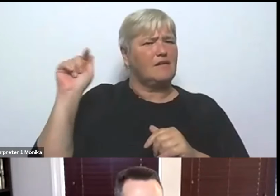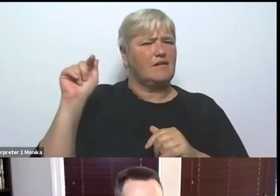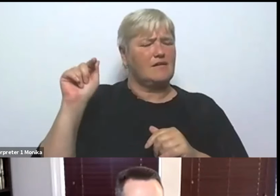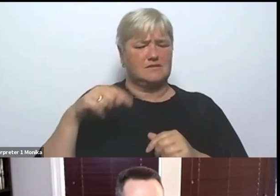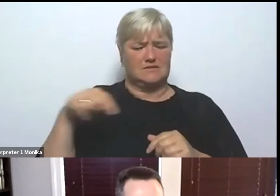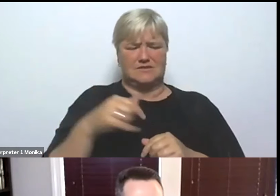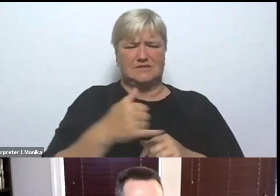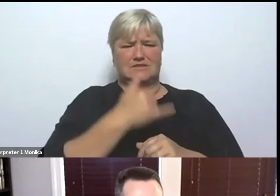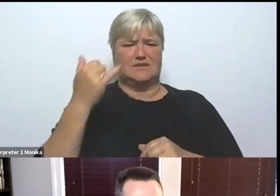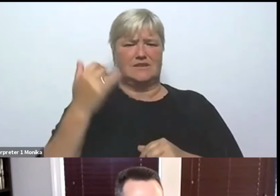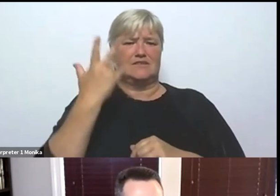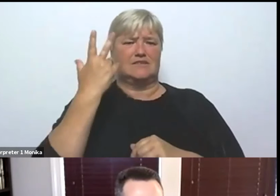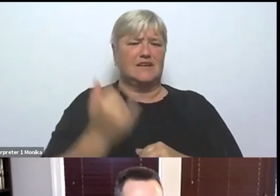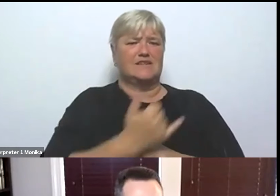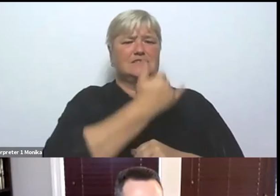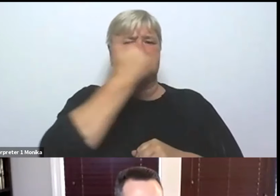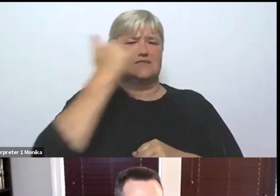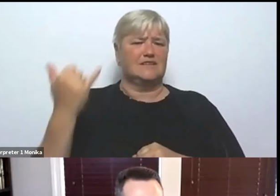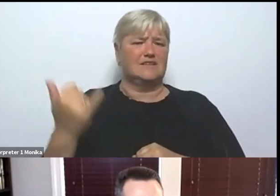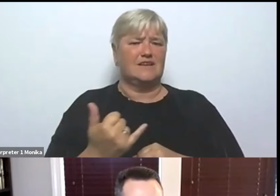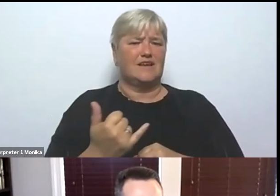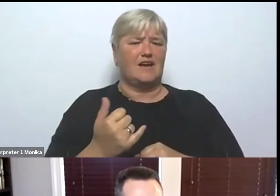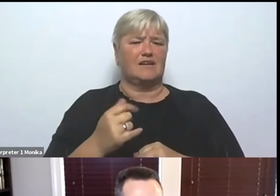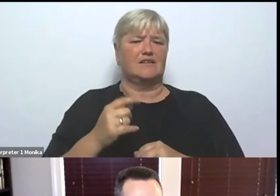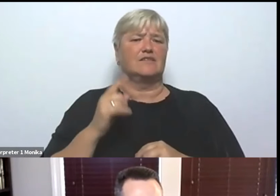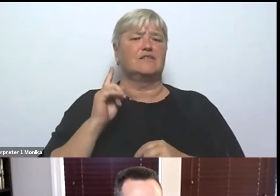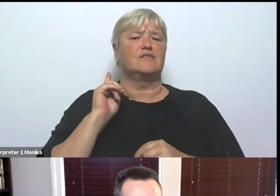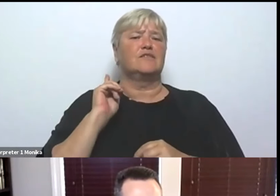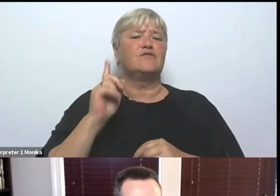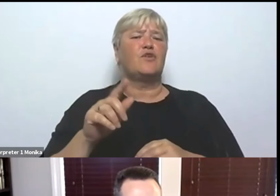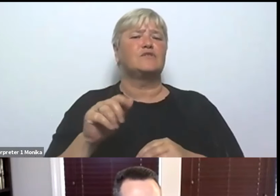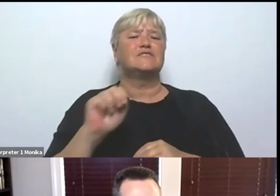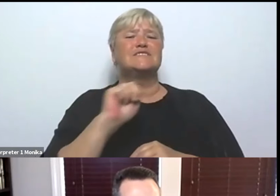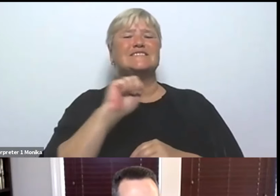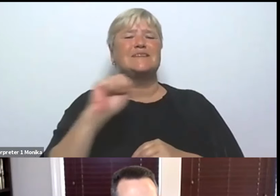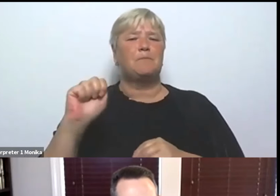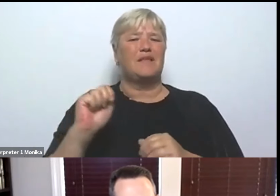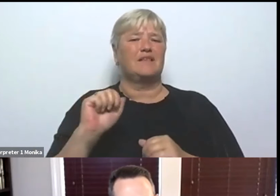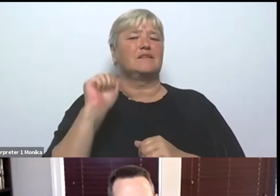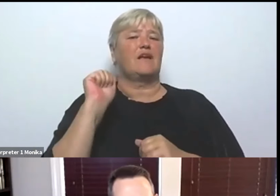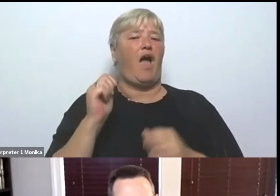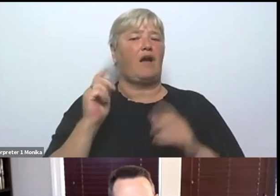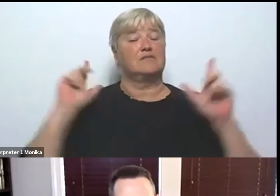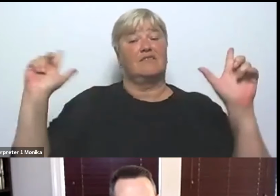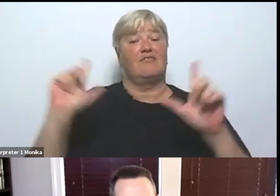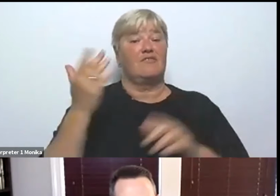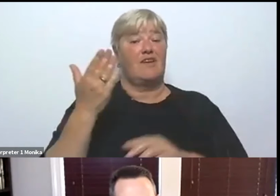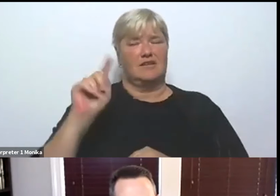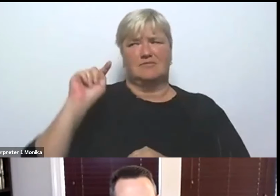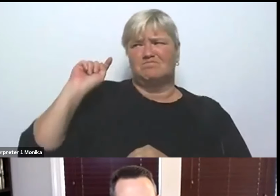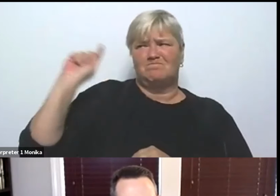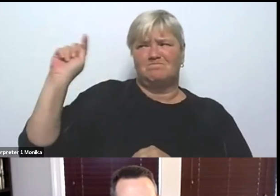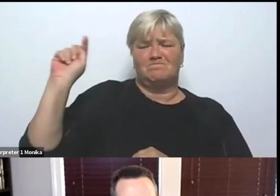den 30. Jahrestag des American Disability Acts feiern und muss sagen, dort gilt Accessibility als